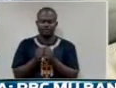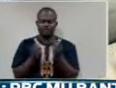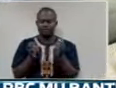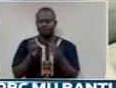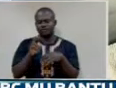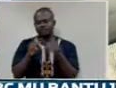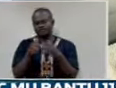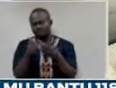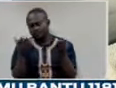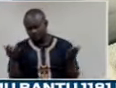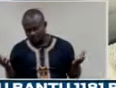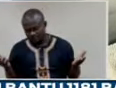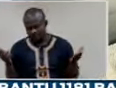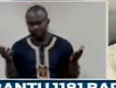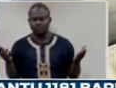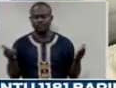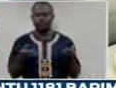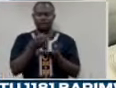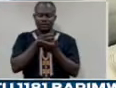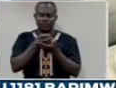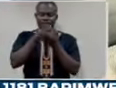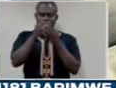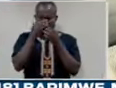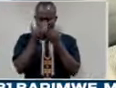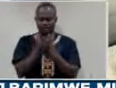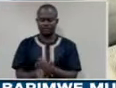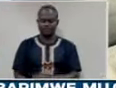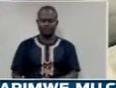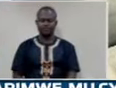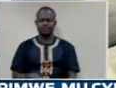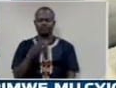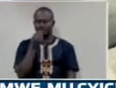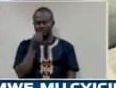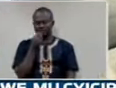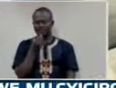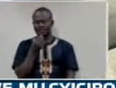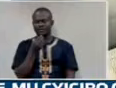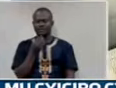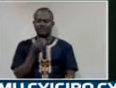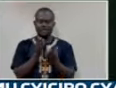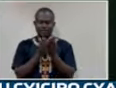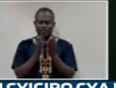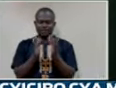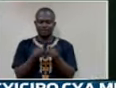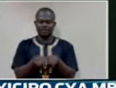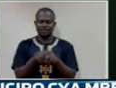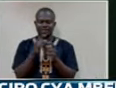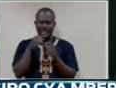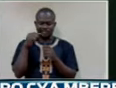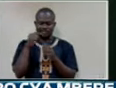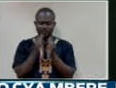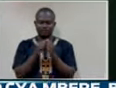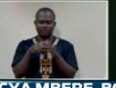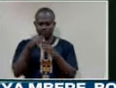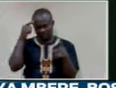cyangwa se nkaba nanywa nk'igikoma mu gitondo ibyo kurya nkunda ifiriti n'inyama mu ntego